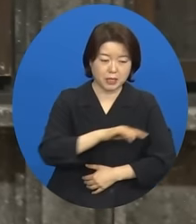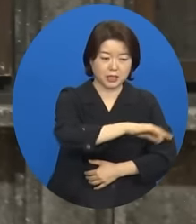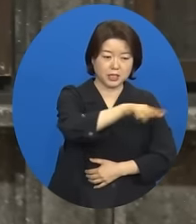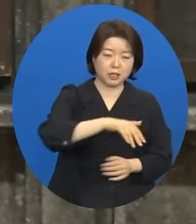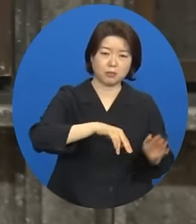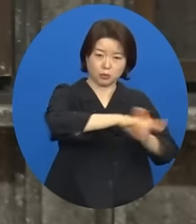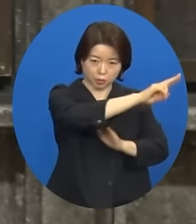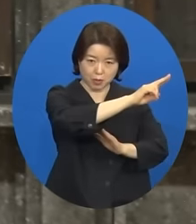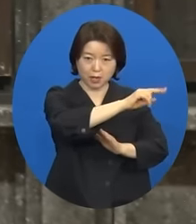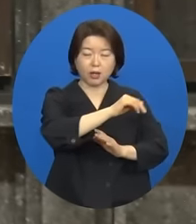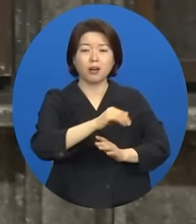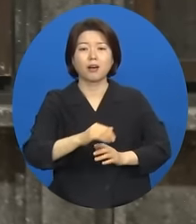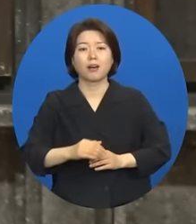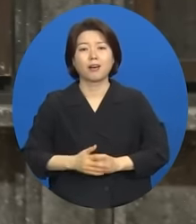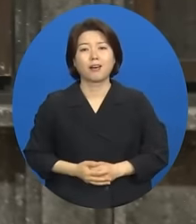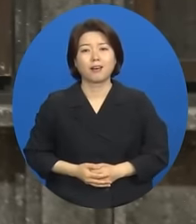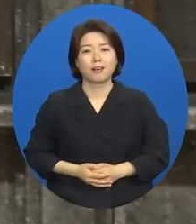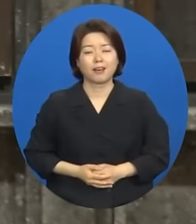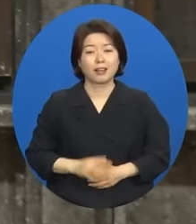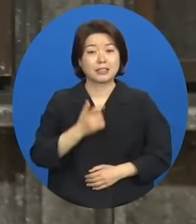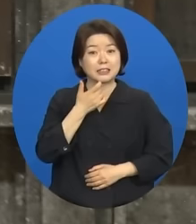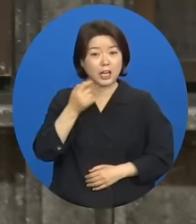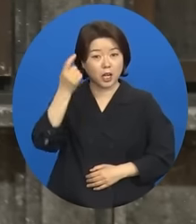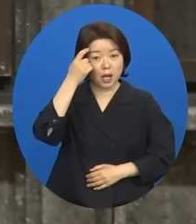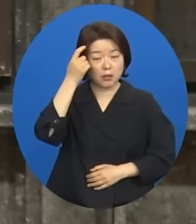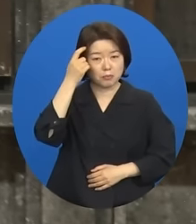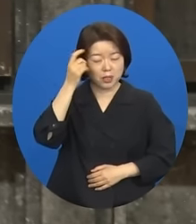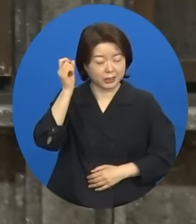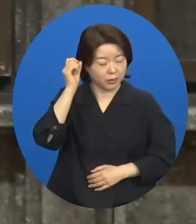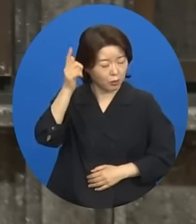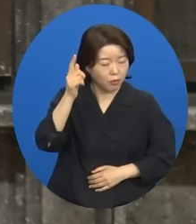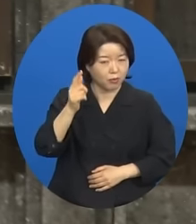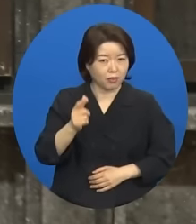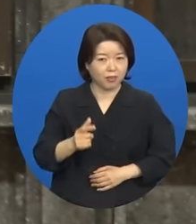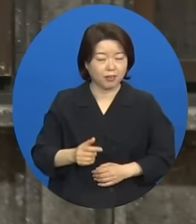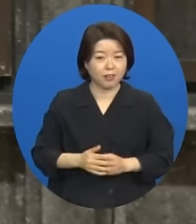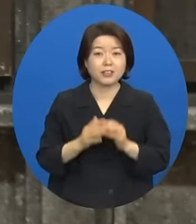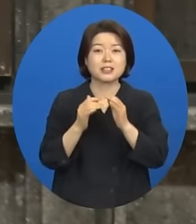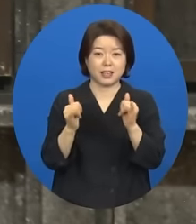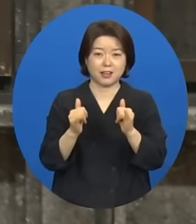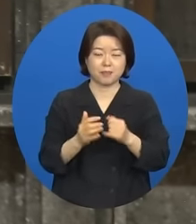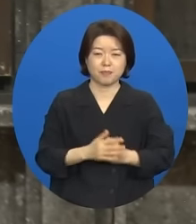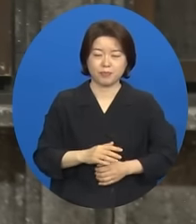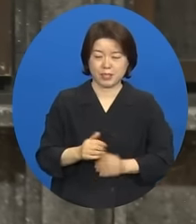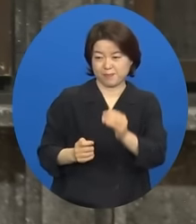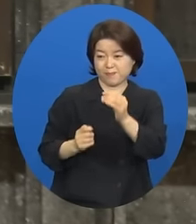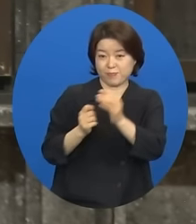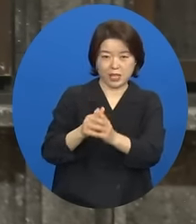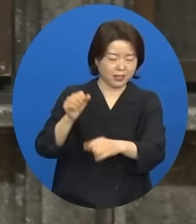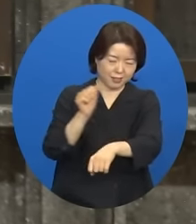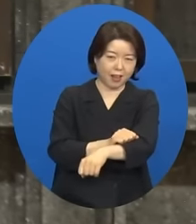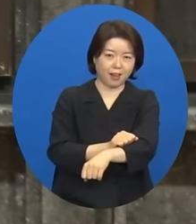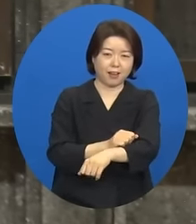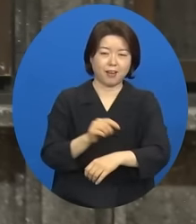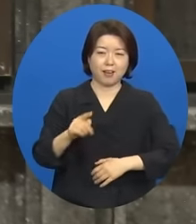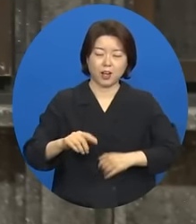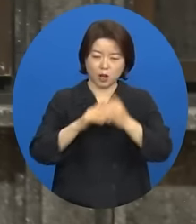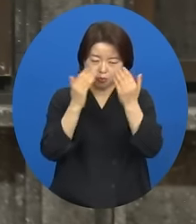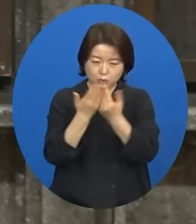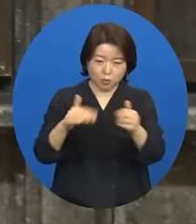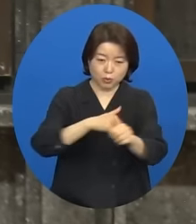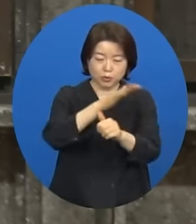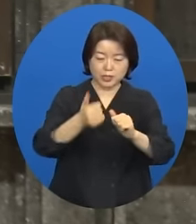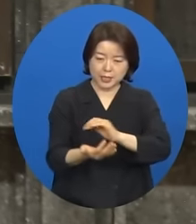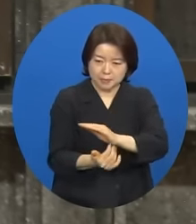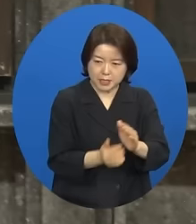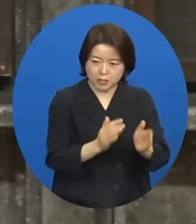피하리라 하고. 야곱은 머리가 굉장히 비상한 사람입니다. 꾀가 많은 사람이에요. 모든 상황에 대한